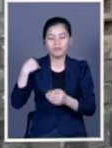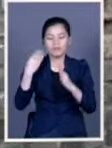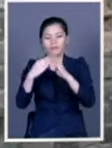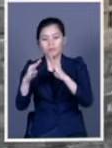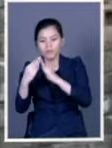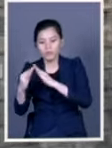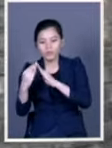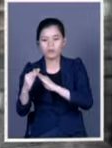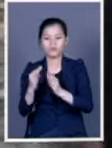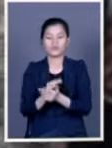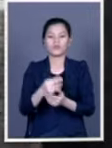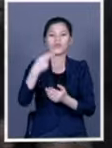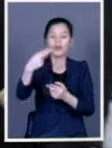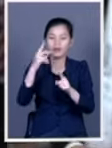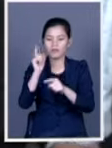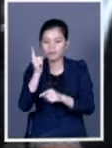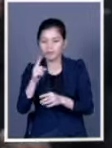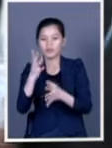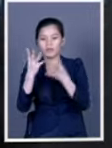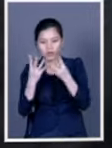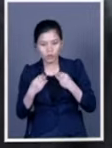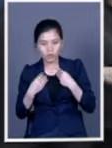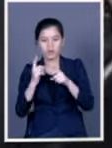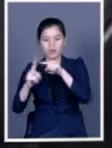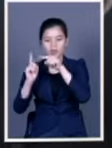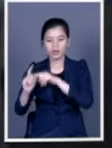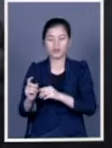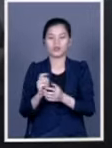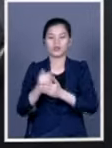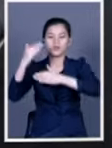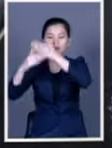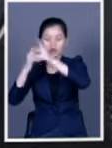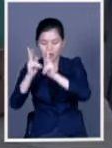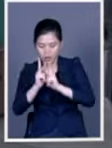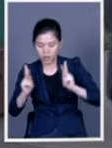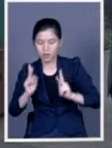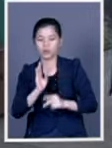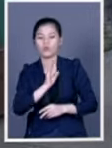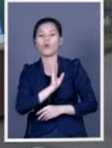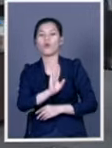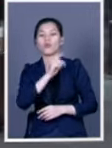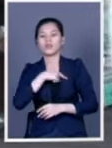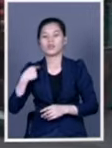ทลักแหล่งและมีทายแห่งขับเคลื่อนทางด้านเศรษฐกิจของสาธารณรัฐประชาชนจีน